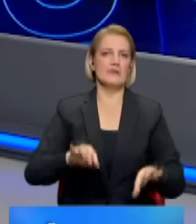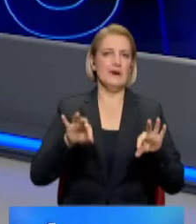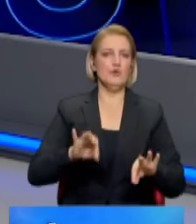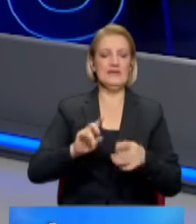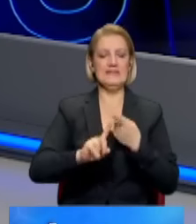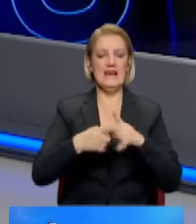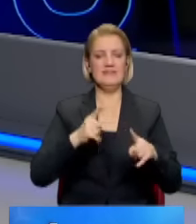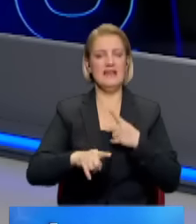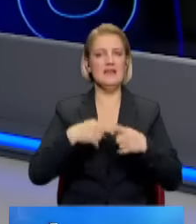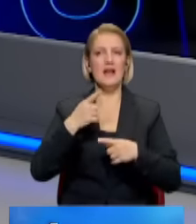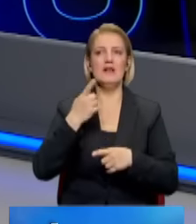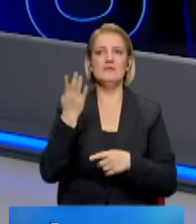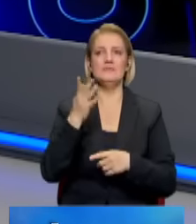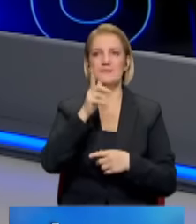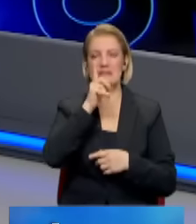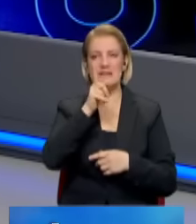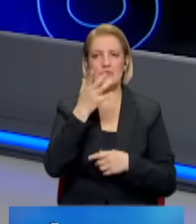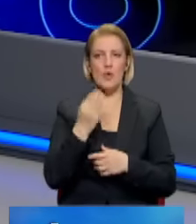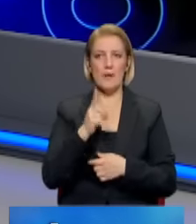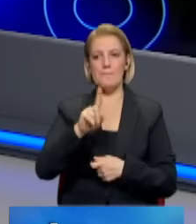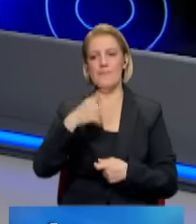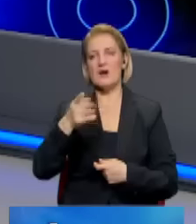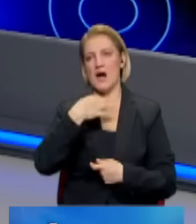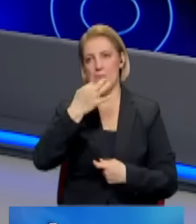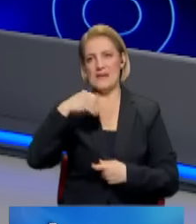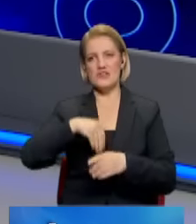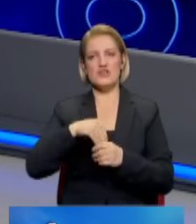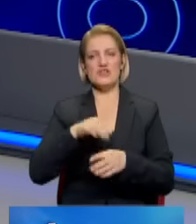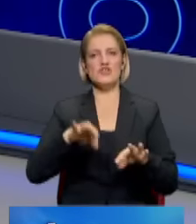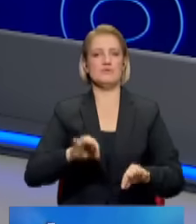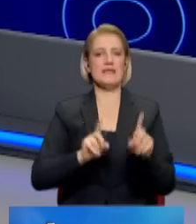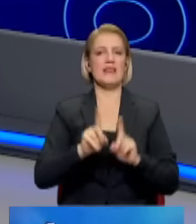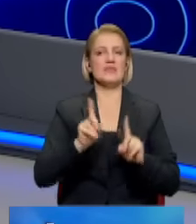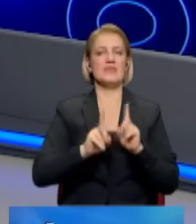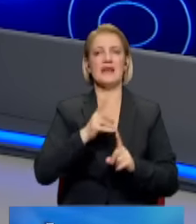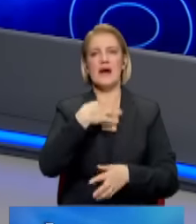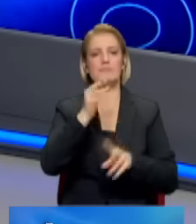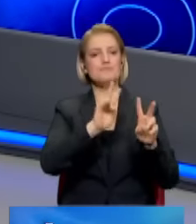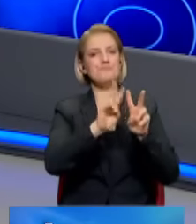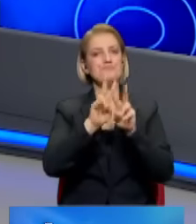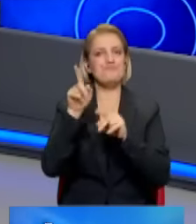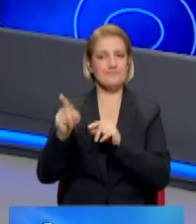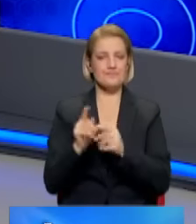Ve siyaset kulislerini dalgalandıran bir başka haber için şimdi de internet haber sitelerinden